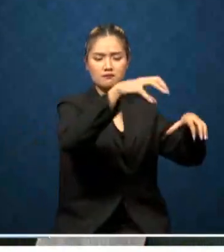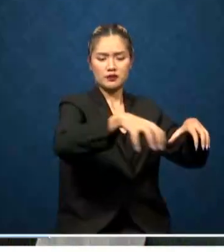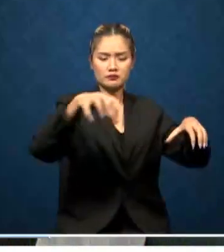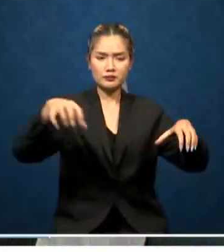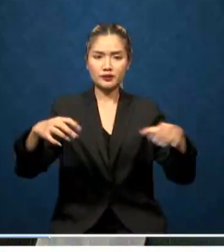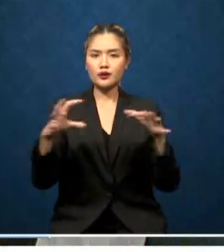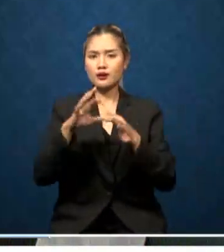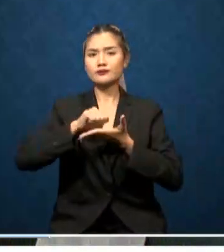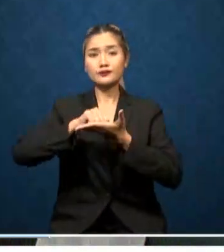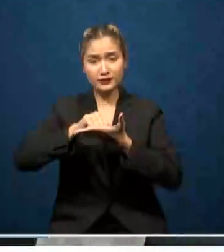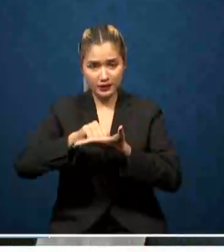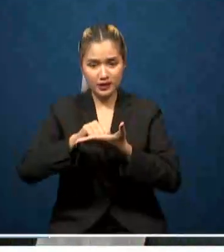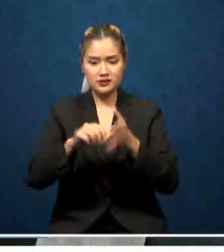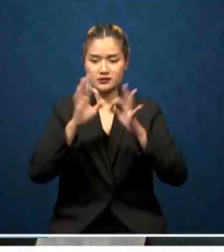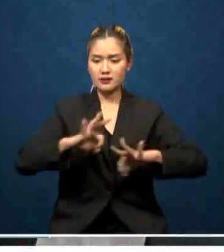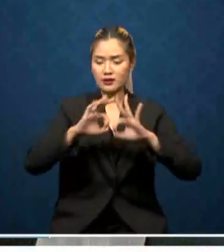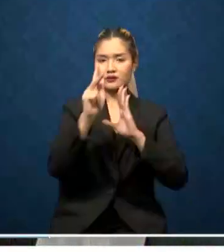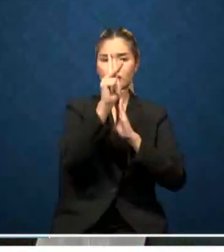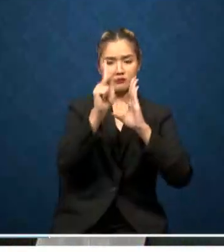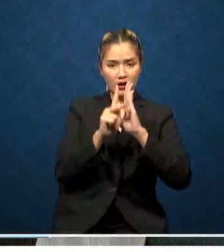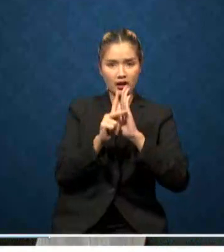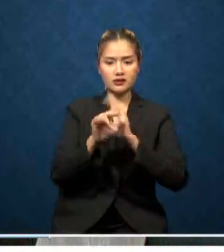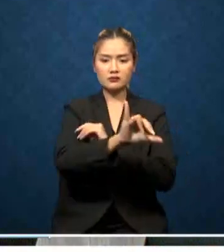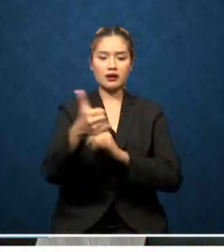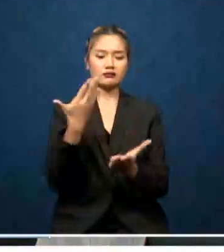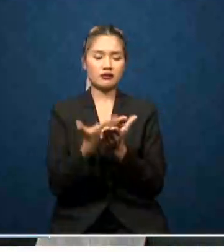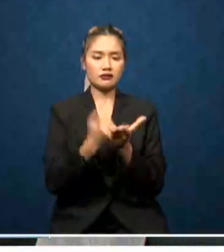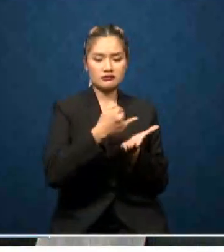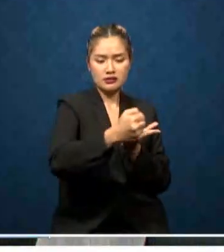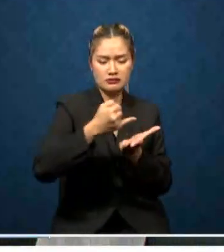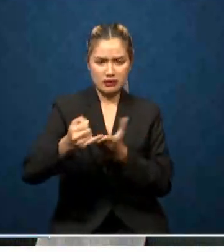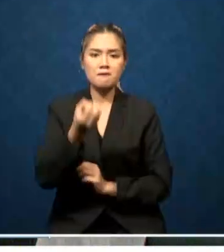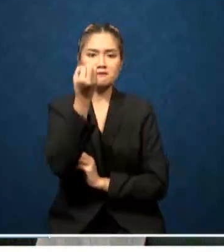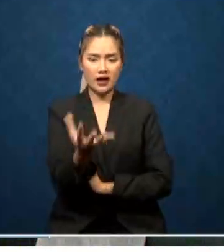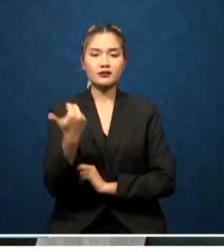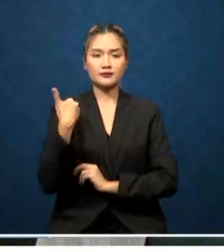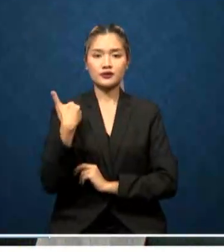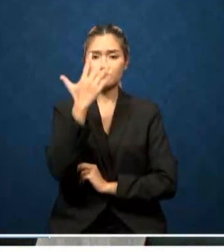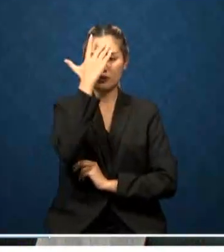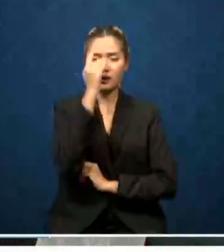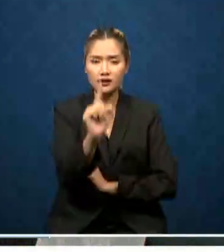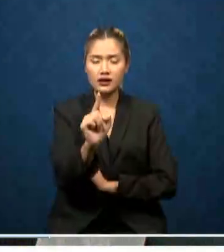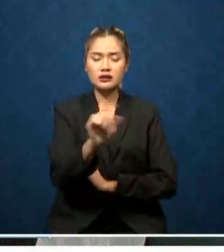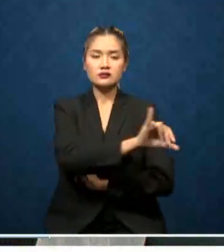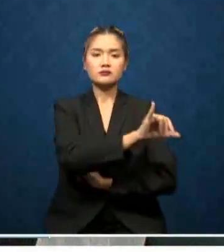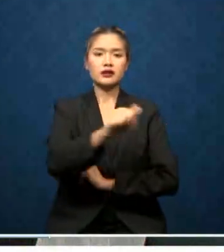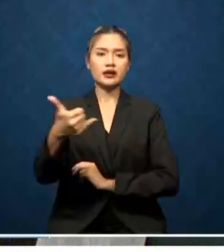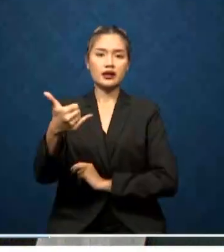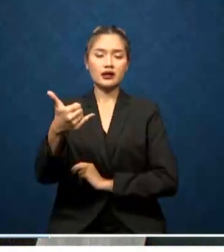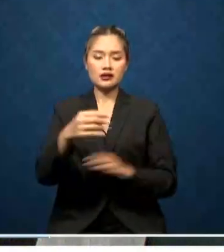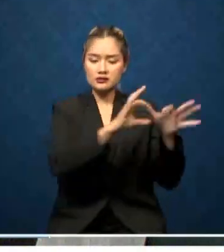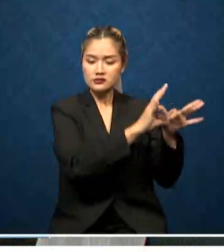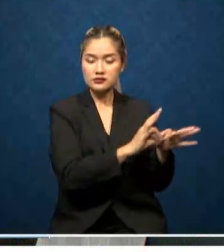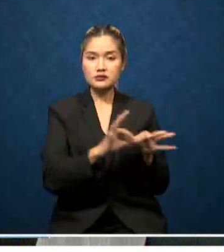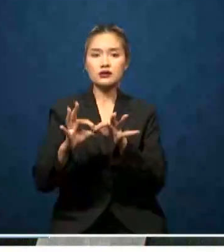เรื่องกระบวนการยุติธรรมแล้วก็มีค่าใช้จ่ายต่างๆมากเลยนะครับนอกจากนั้นแล้วก็ยังอาจจะลามไปถึงเรื่อง